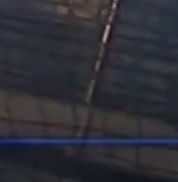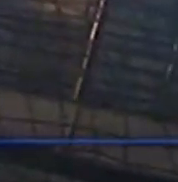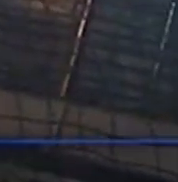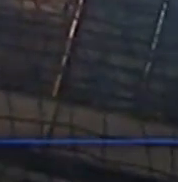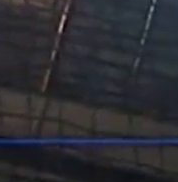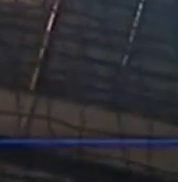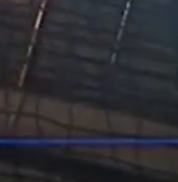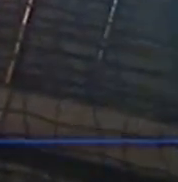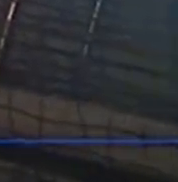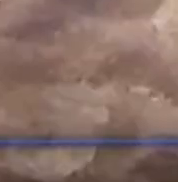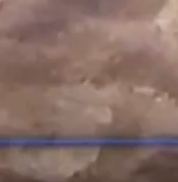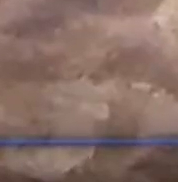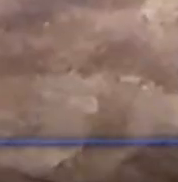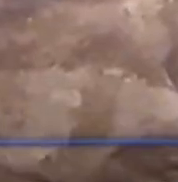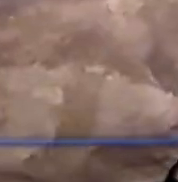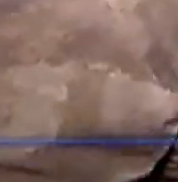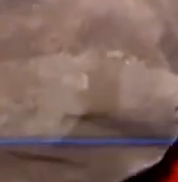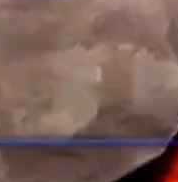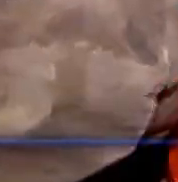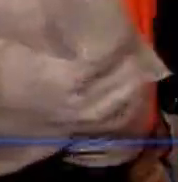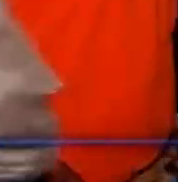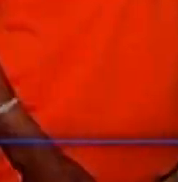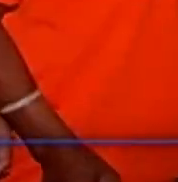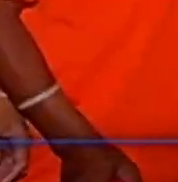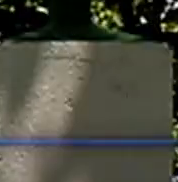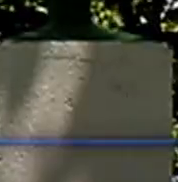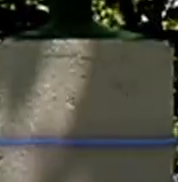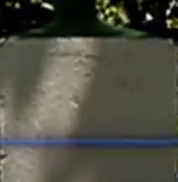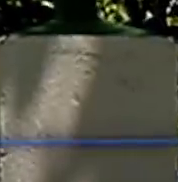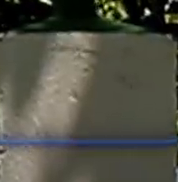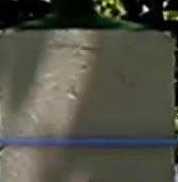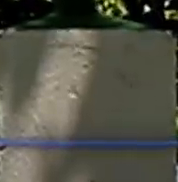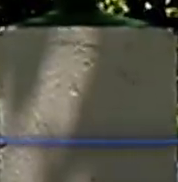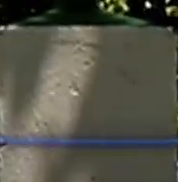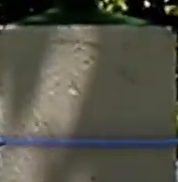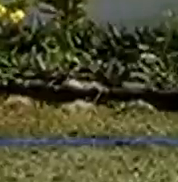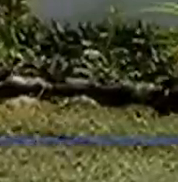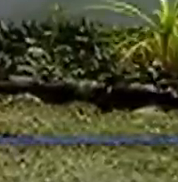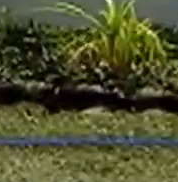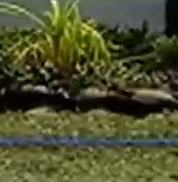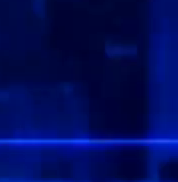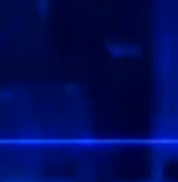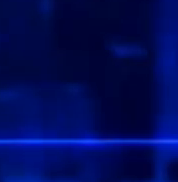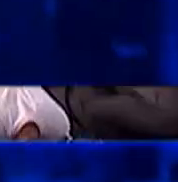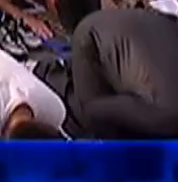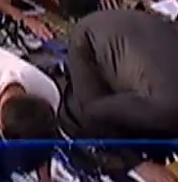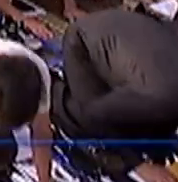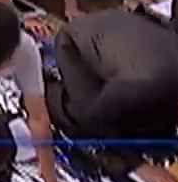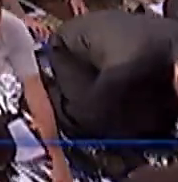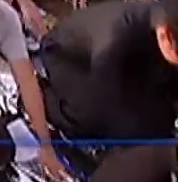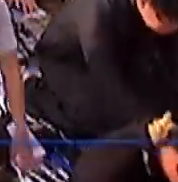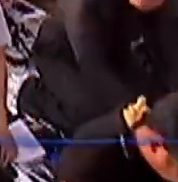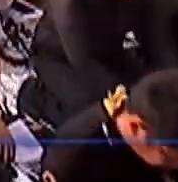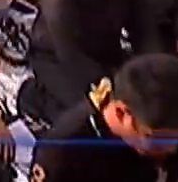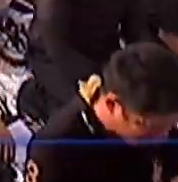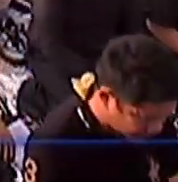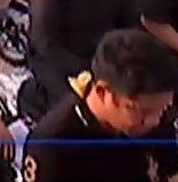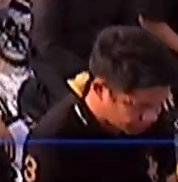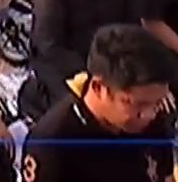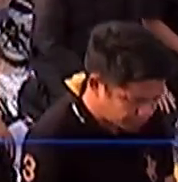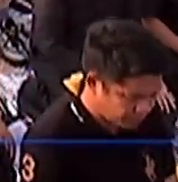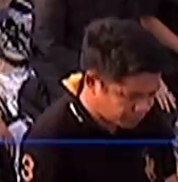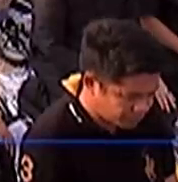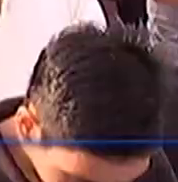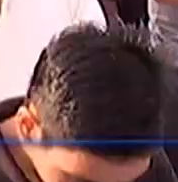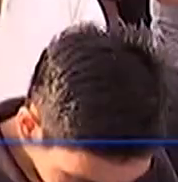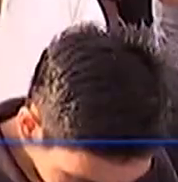Unang batch sa mga preso mula sa Bilibid na ililipat sa Iwahig Penal Farm dumating na sa Palawan. At Idil Adha o Feast